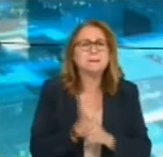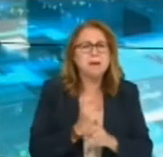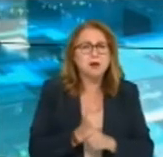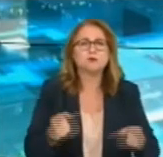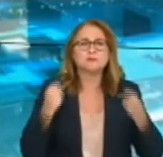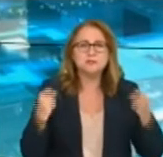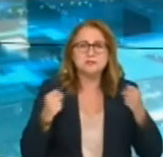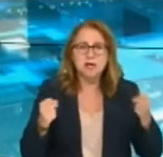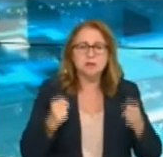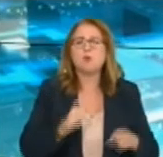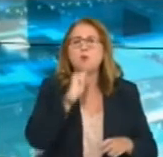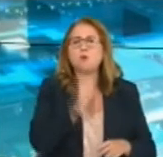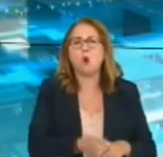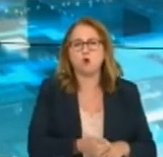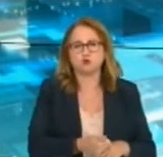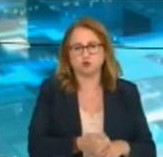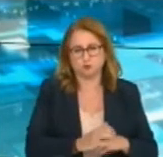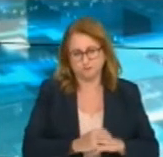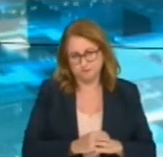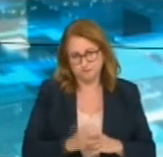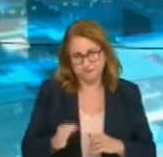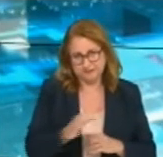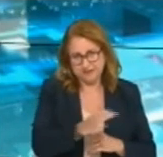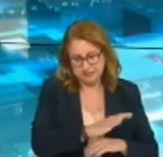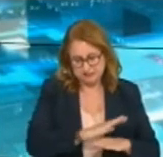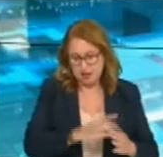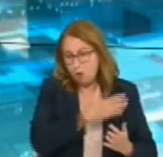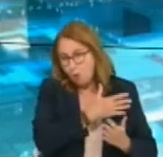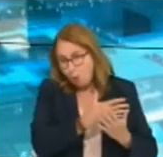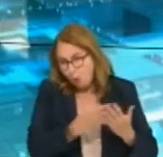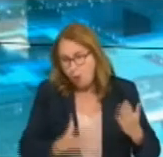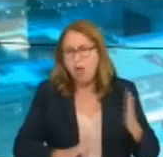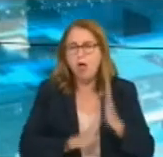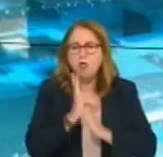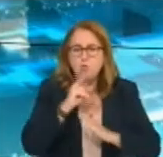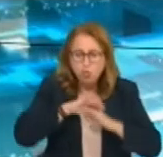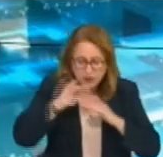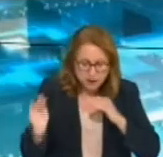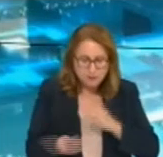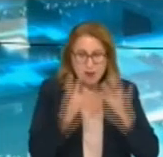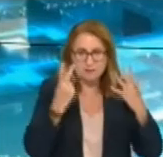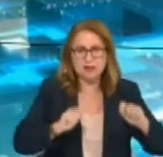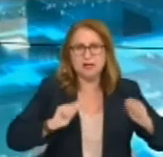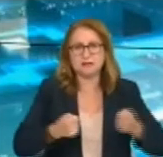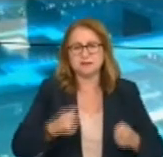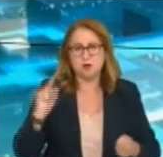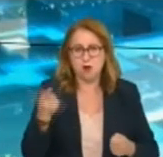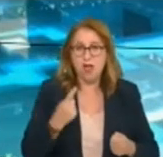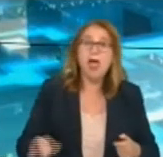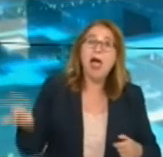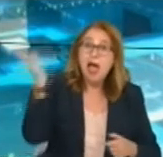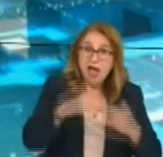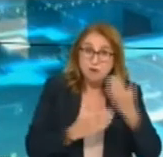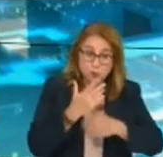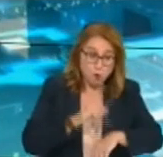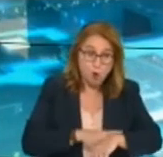Κο. Τρίτον, εφαρμόζουμε ειδικά μέτρα σε Πάρο και Αντίπαρο από αύριο το πρωί στις